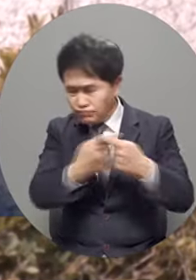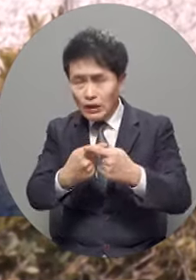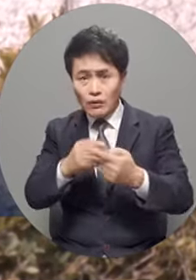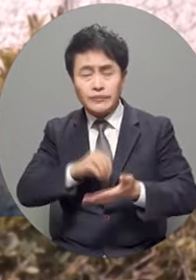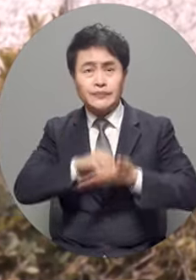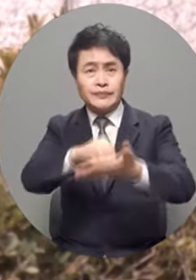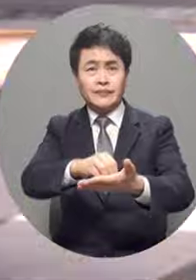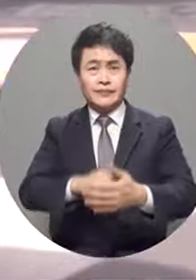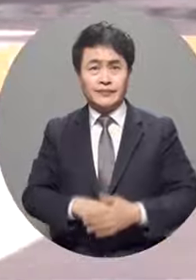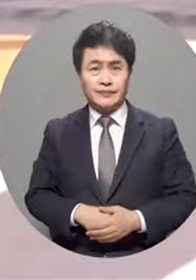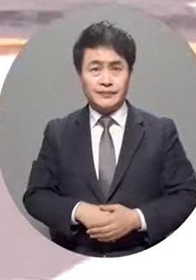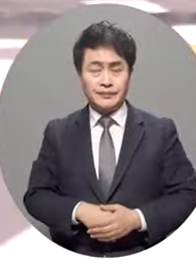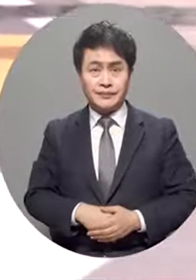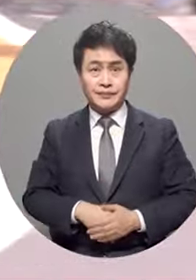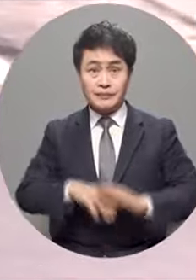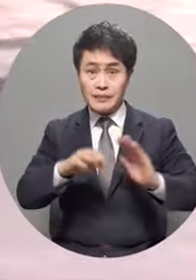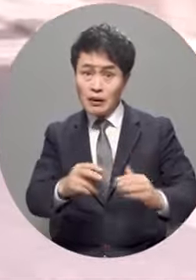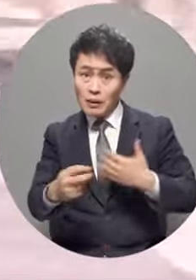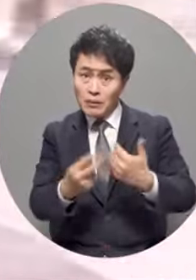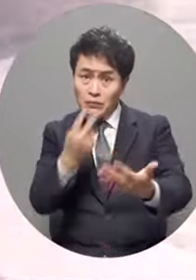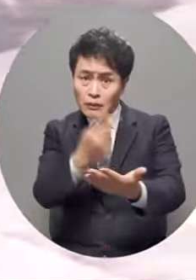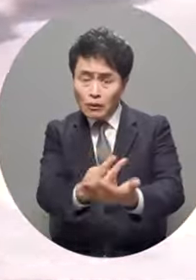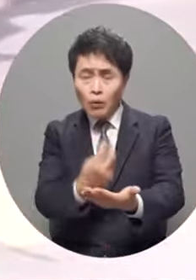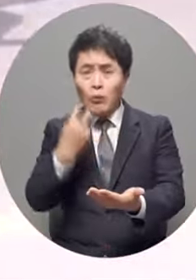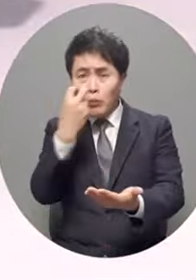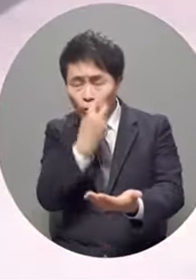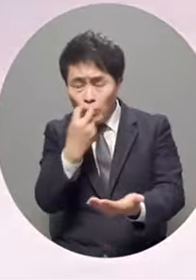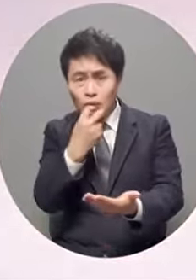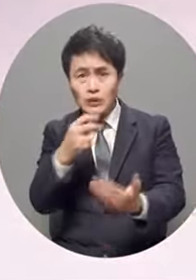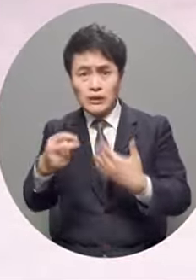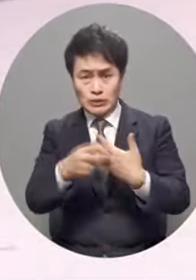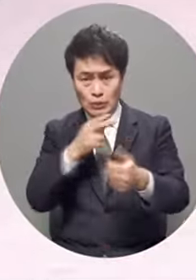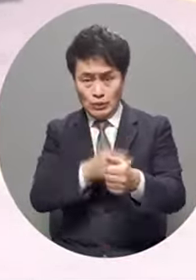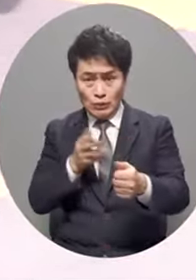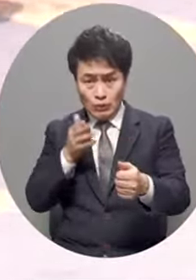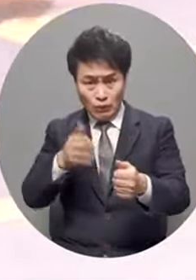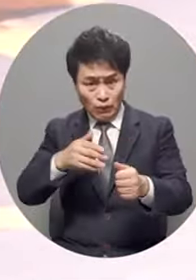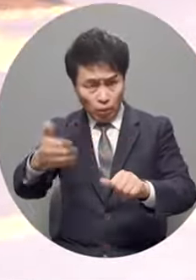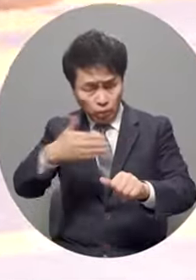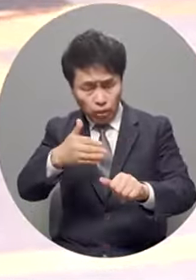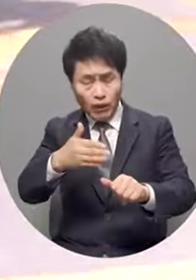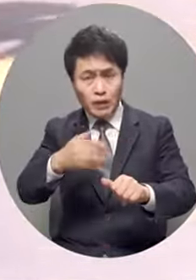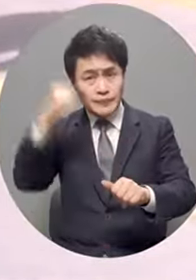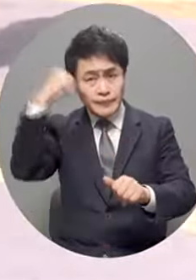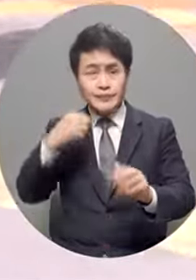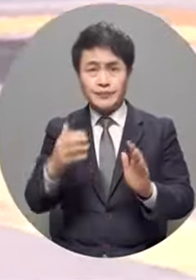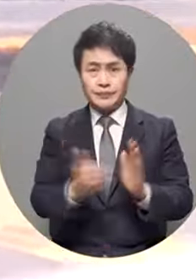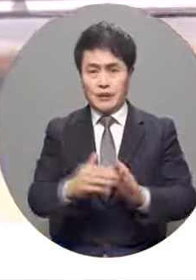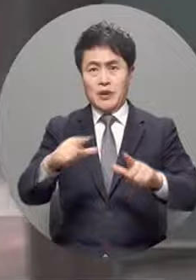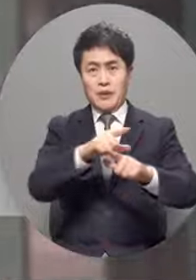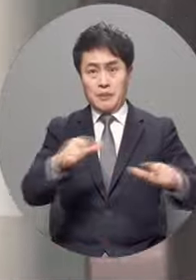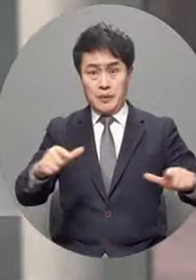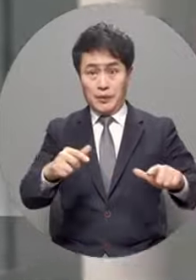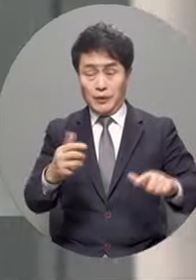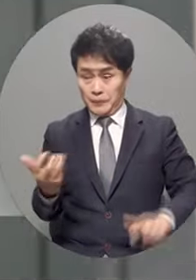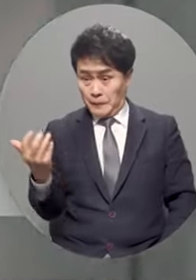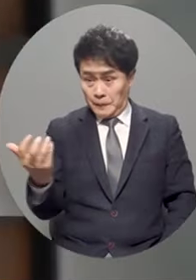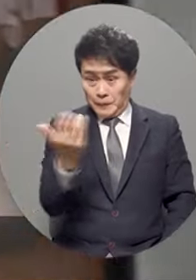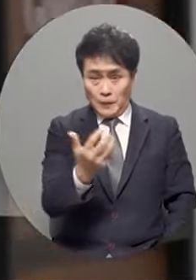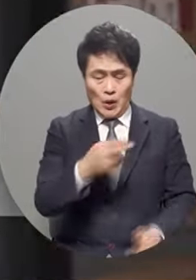거거든요. 이번 환자도 보호자도 전공의의 빈자리를 체감합니다. 평소 정기회 지내는